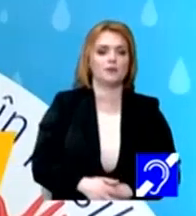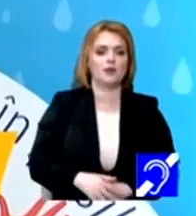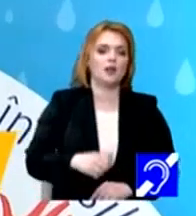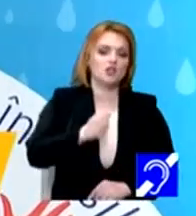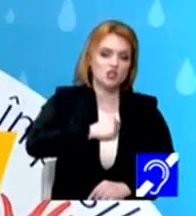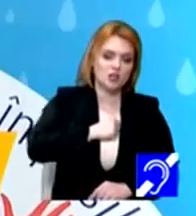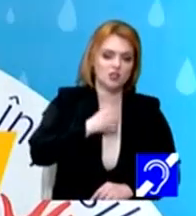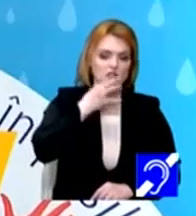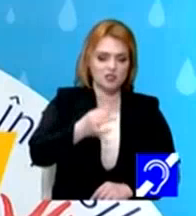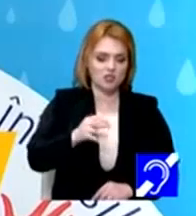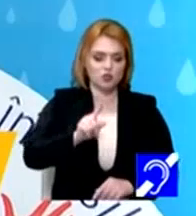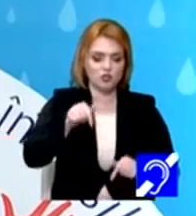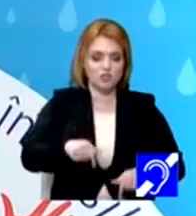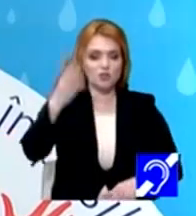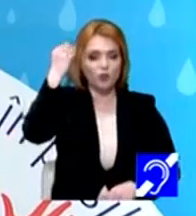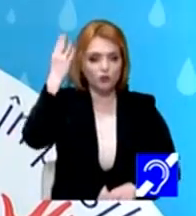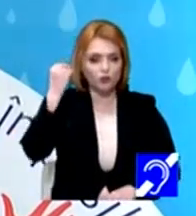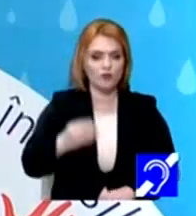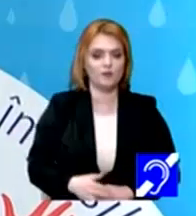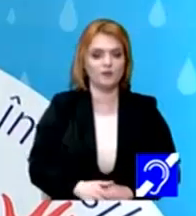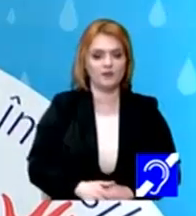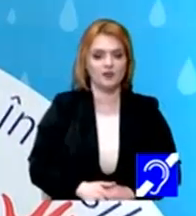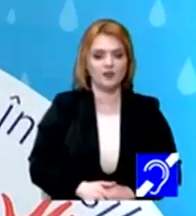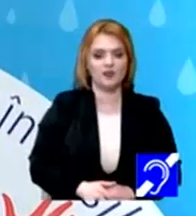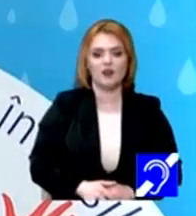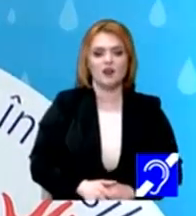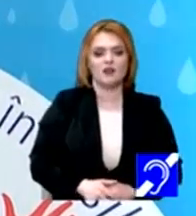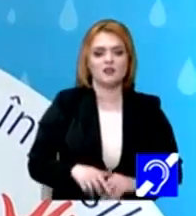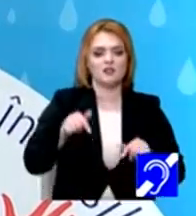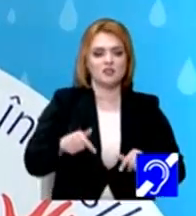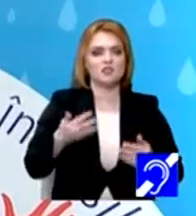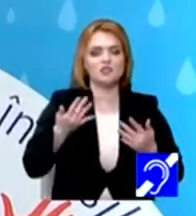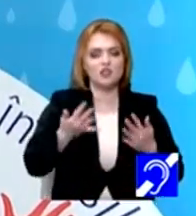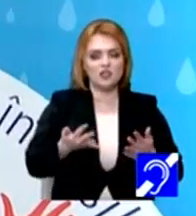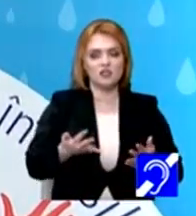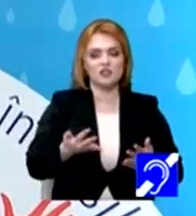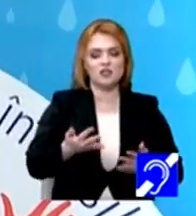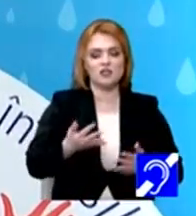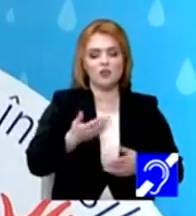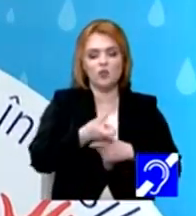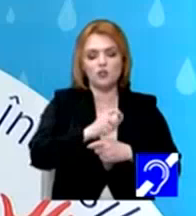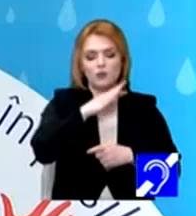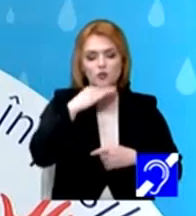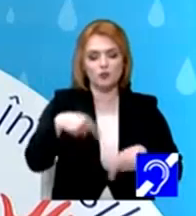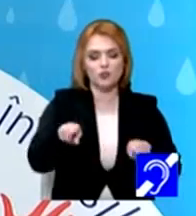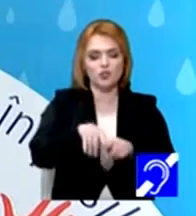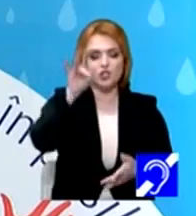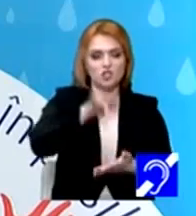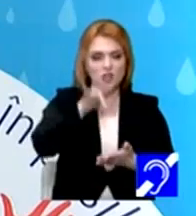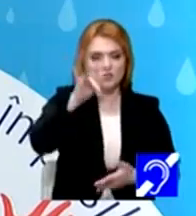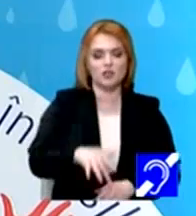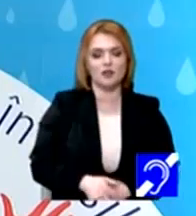păcate, la noi în țară există o cerință destul de mare pentru astfel de centre și prezența lor